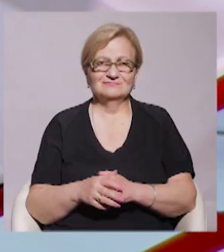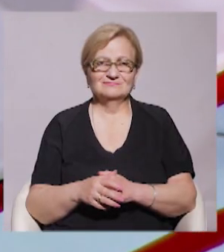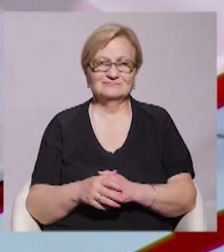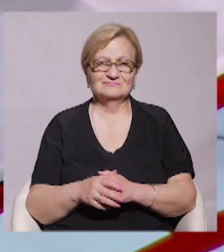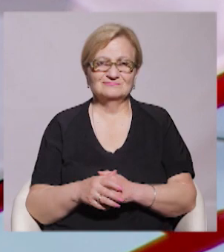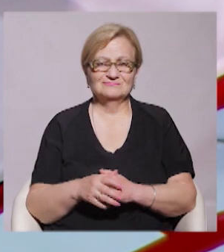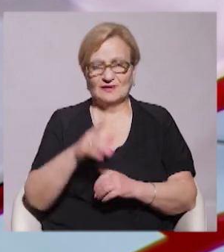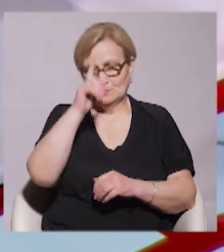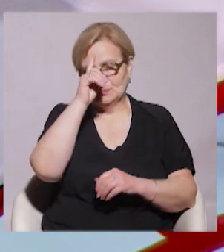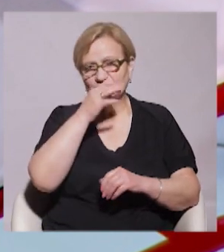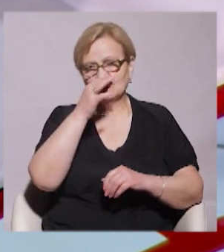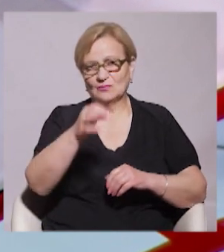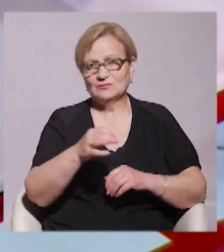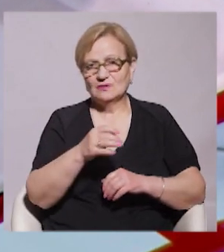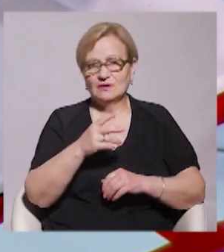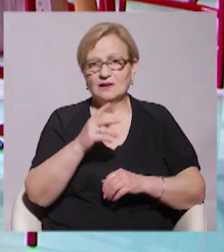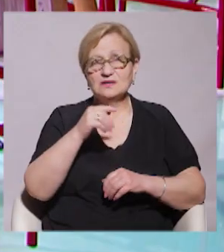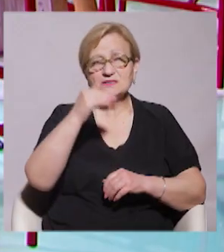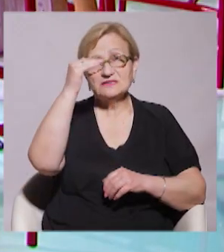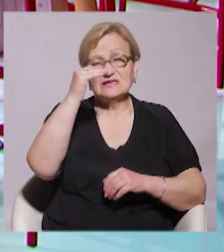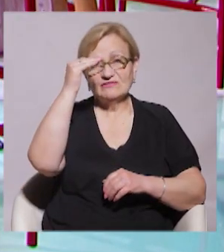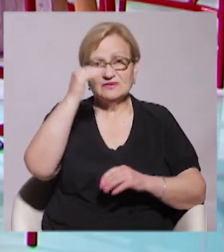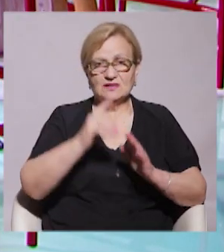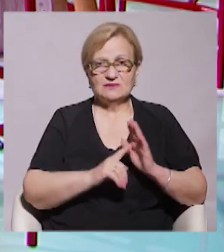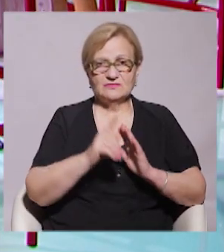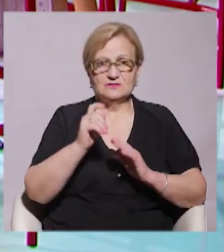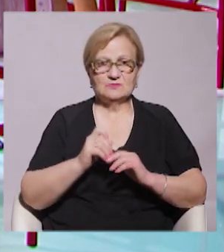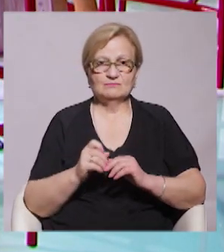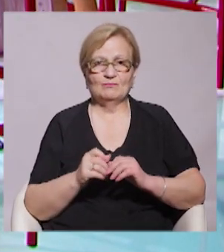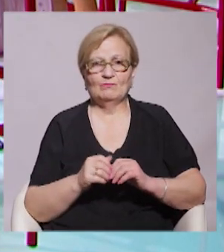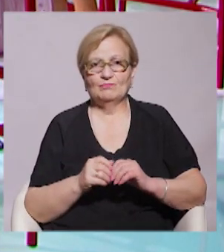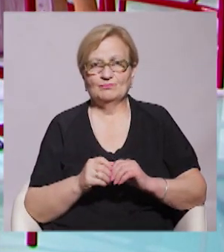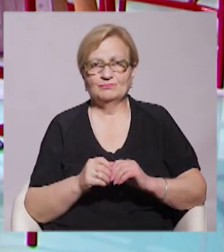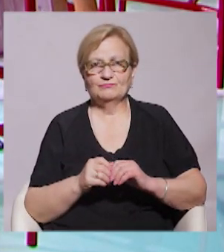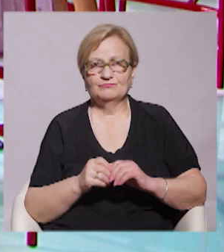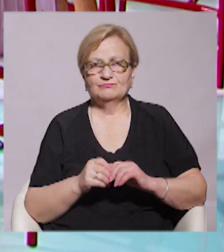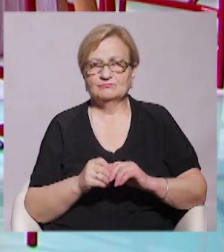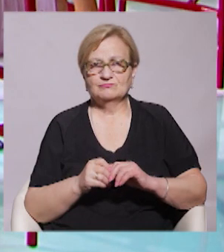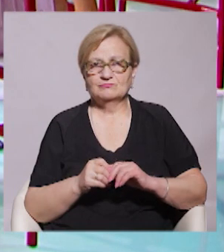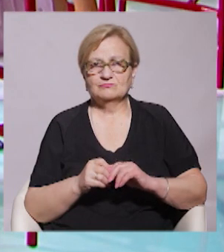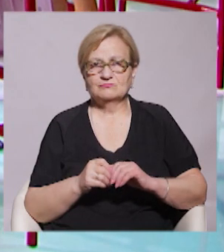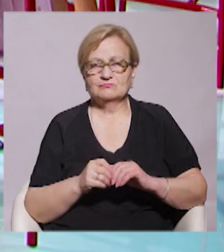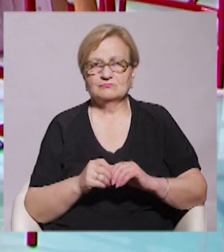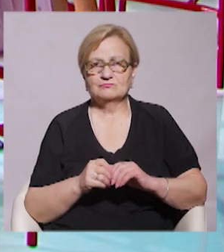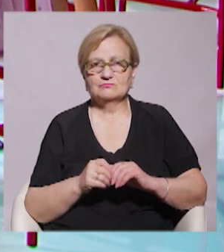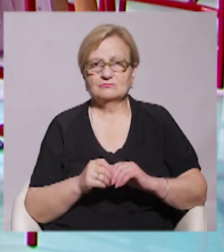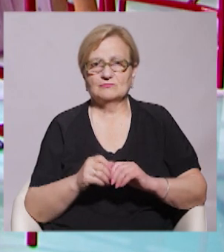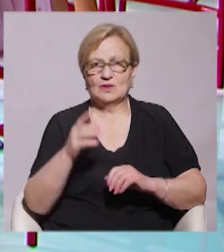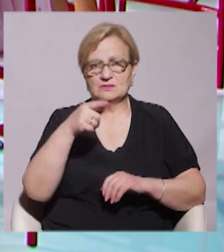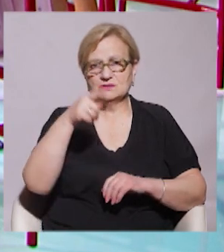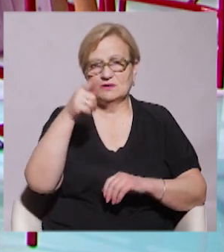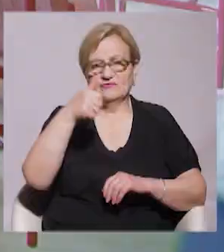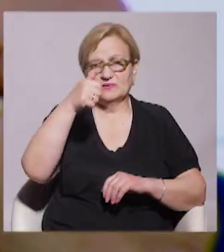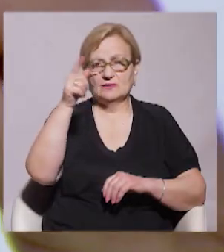შემახედე როგორ ზემოდან ვიწყებთ. გუგა ზემოდან ვიწყებთ. შემხედე. ქვემოდან არა. ნახე ქვემოდან არ ვიწყებთ. შეხედე